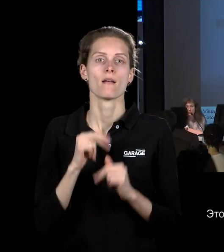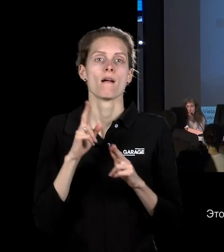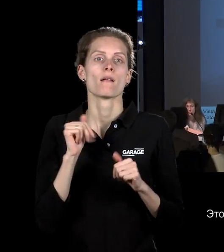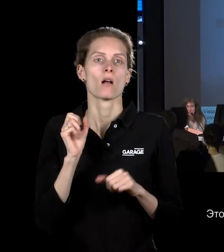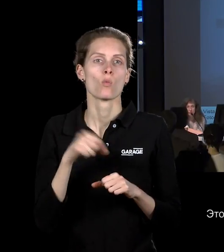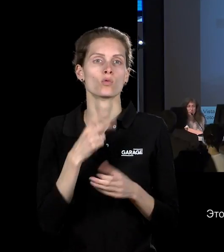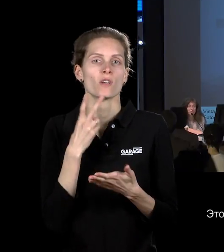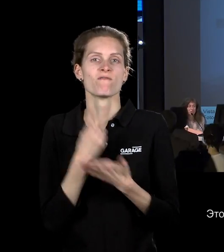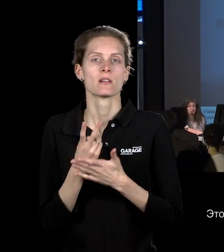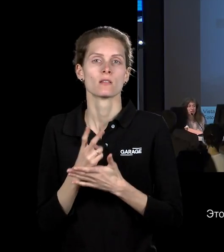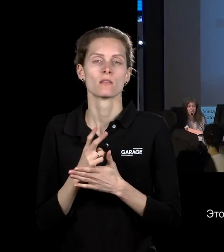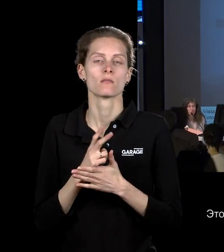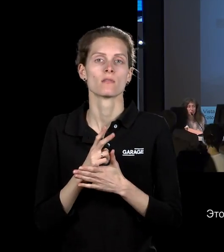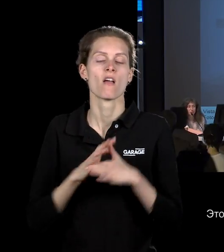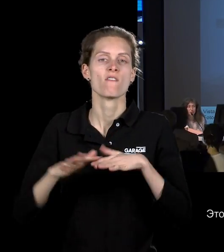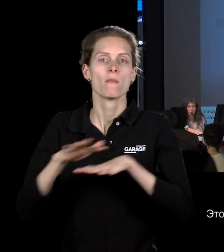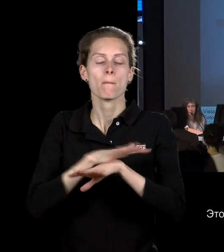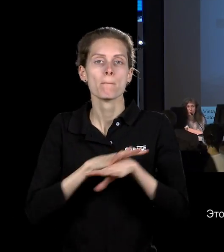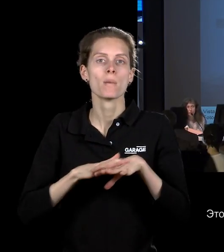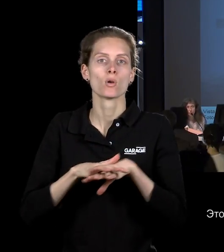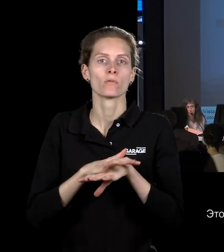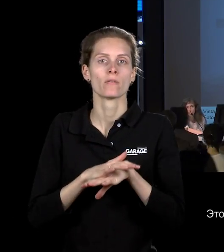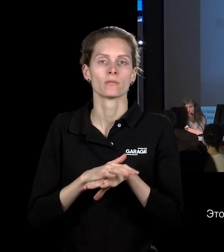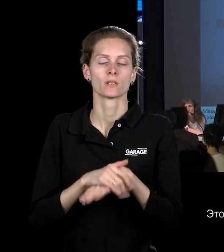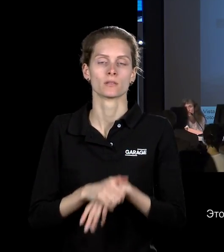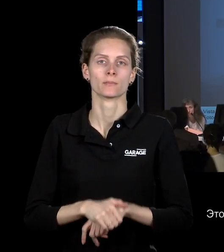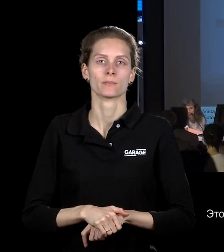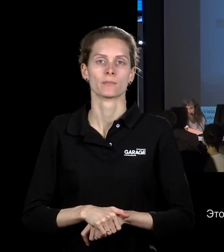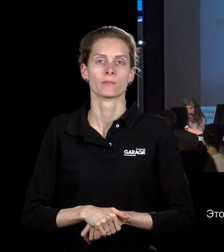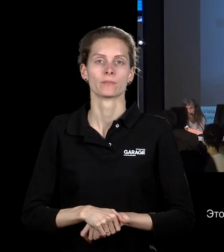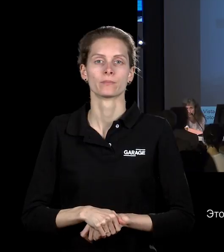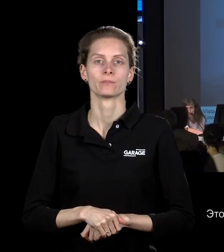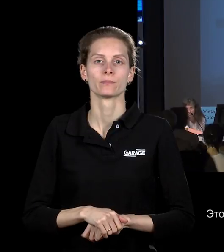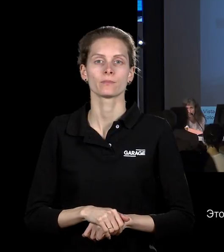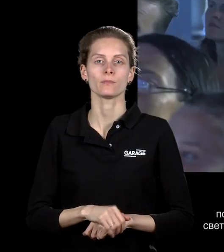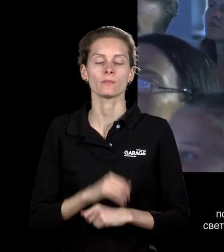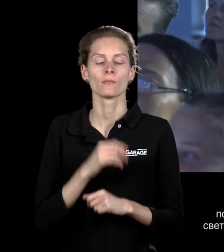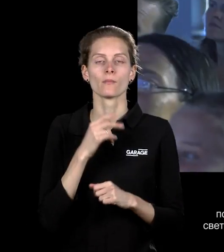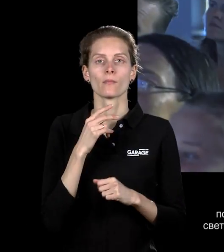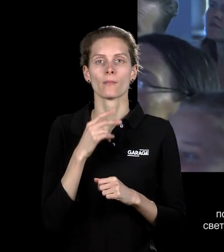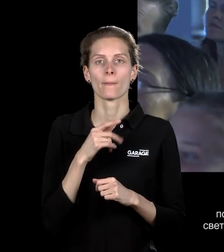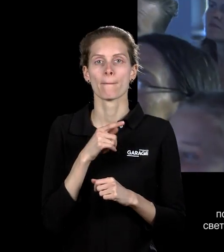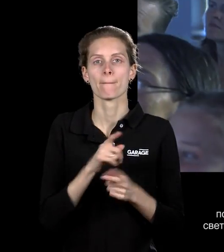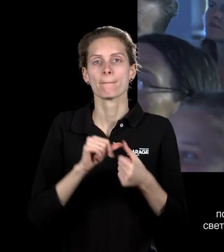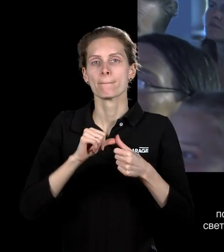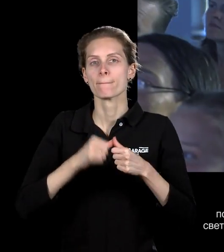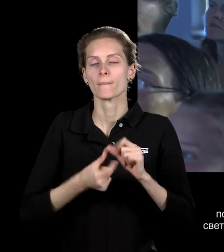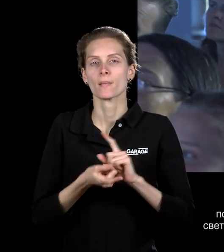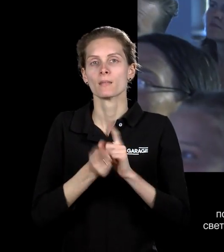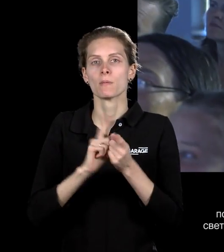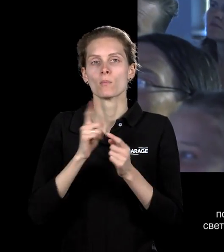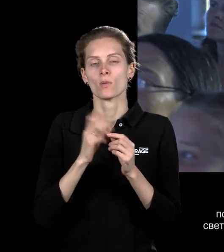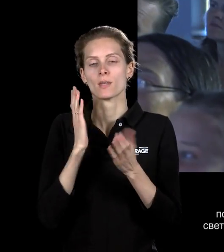как там это произведение, которое еще создается не только самой структурой, но и тенью, которую она отбрасывает, поэтому оно все время меняется, потому что тень, может